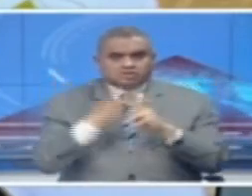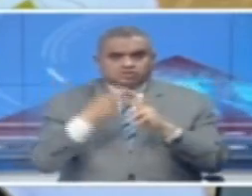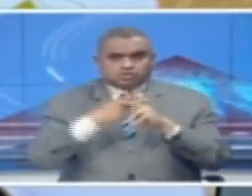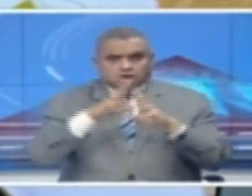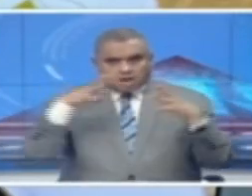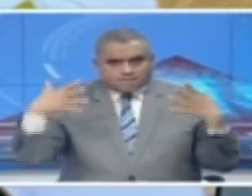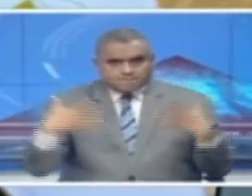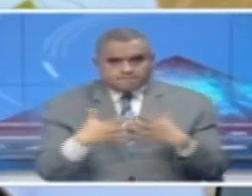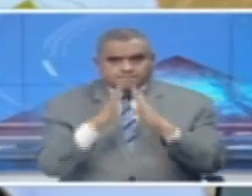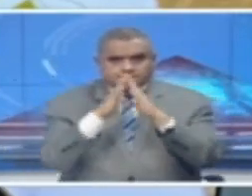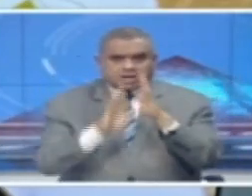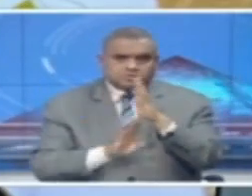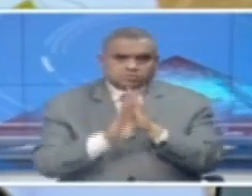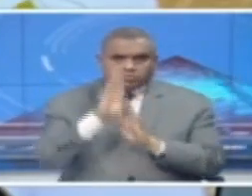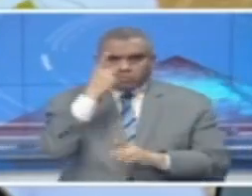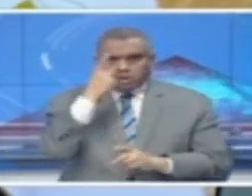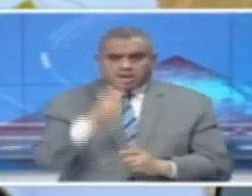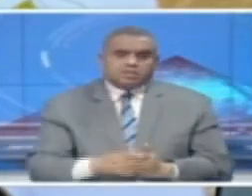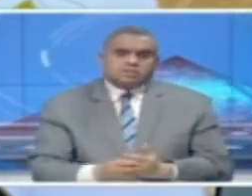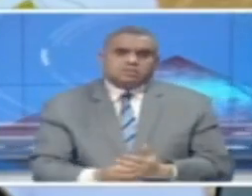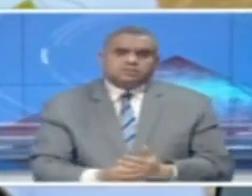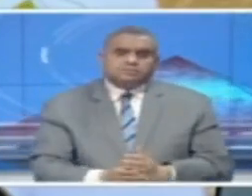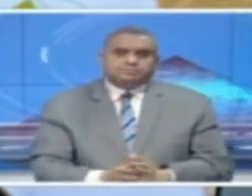أفضل للمصريين.